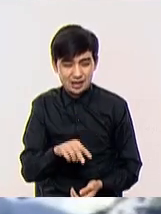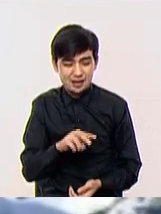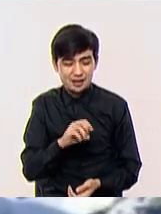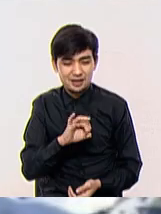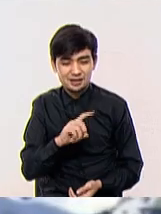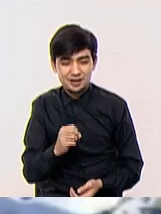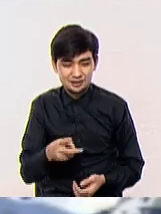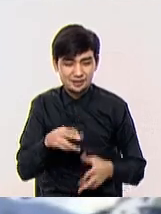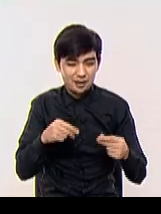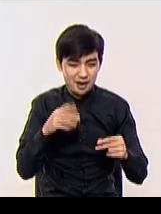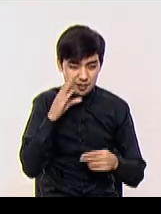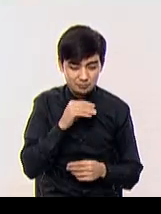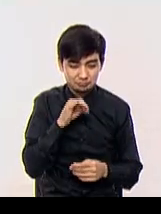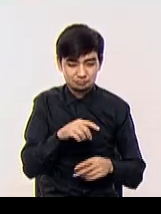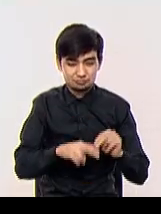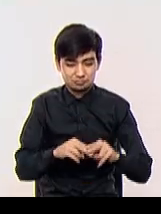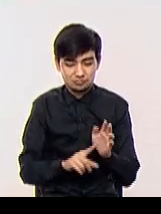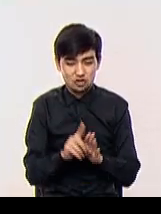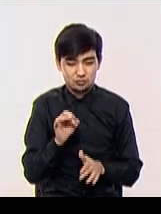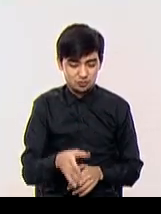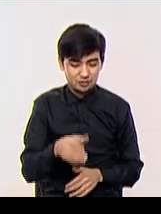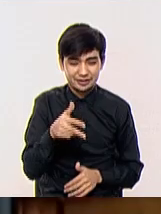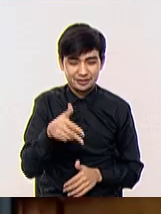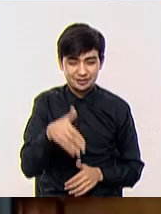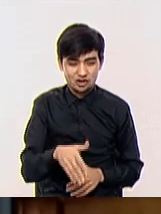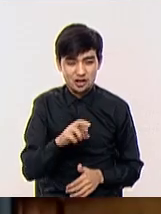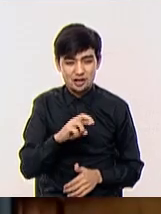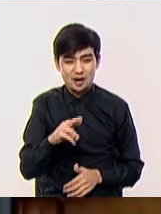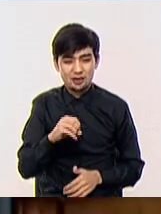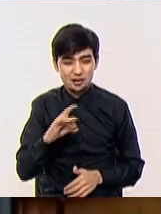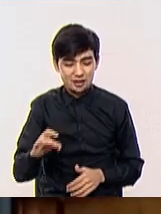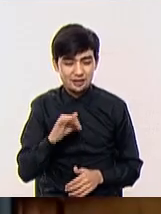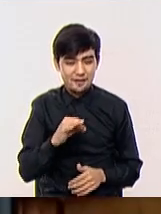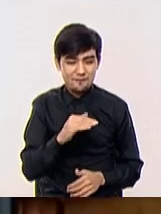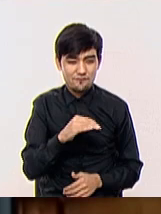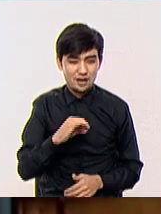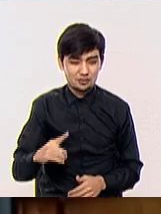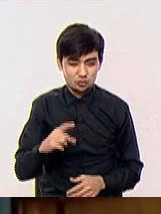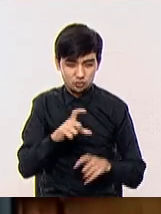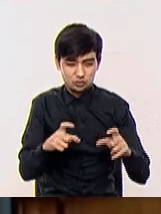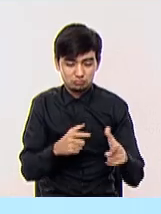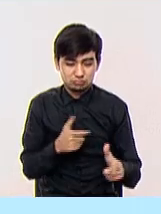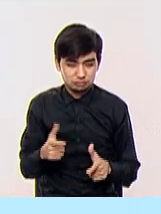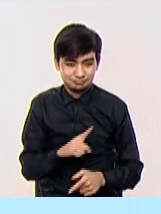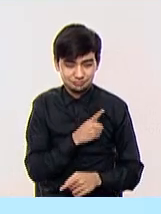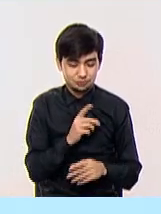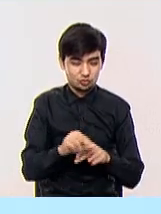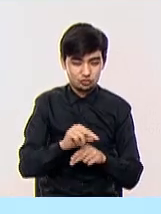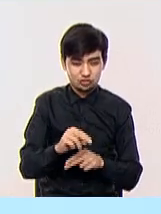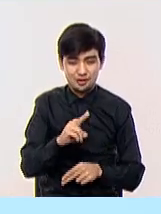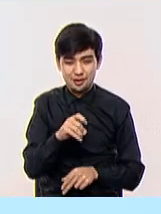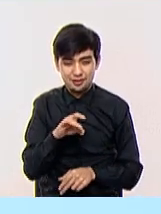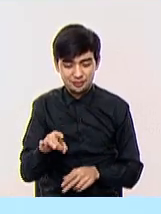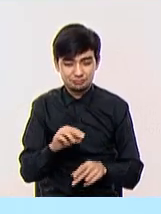отечественными вузами подготовлена порядка трех тысяч ядерных и технических физиков меморандум об обучении кадров